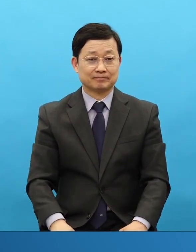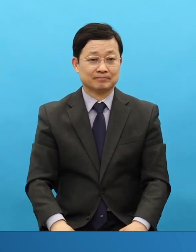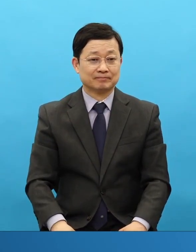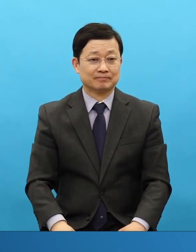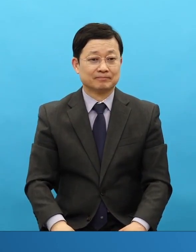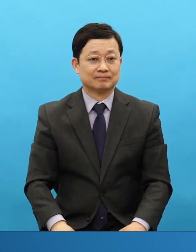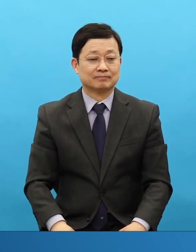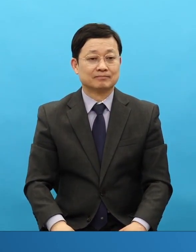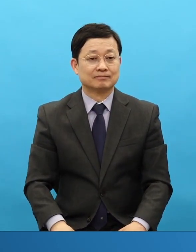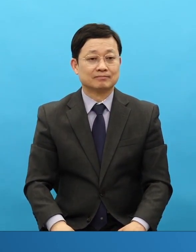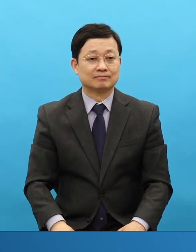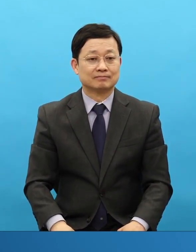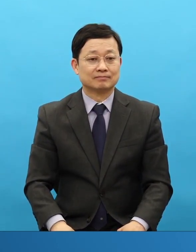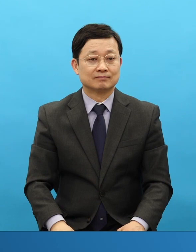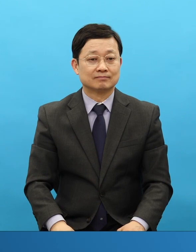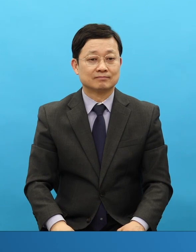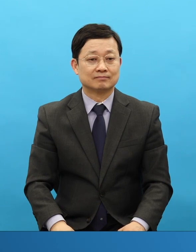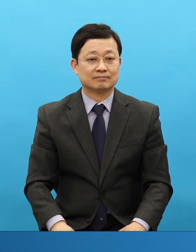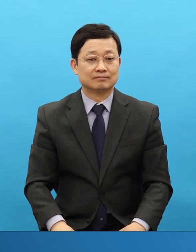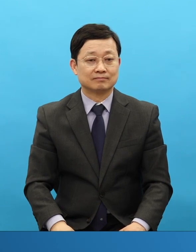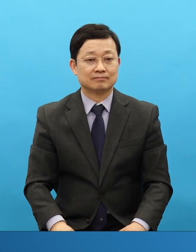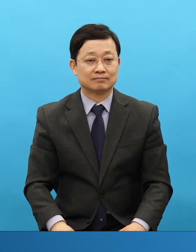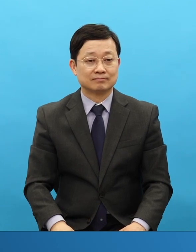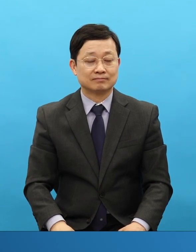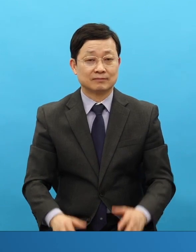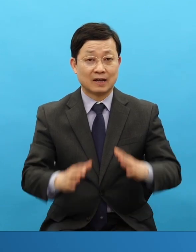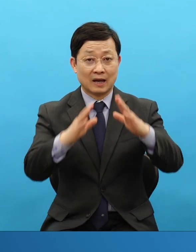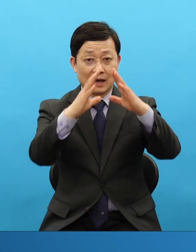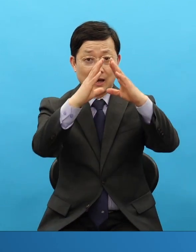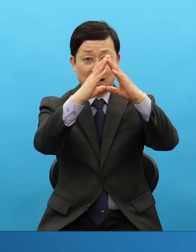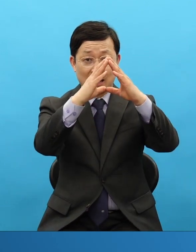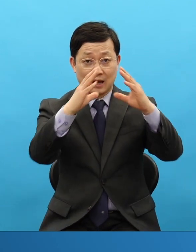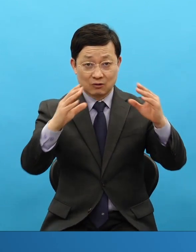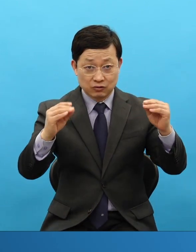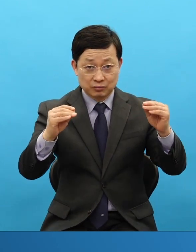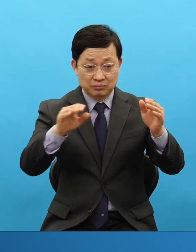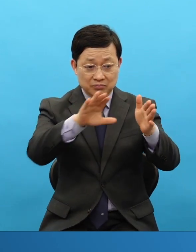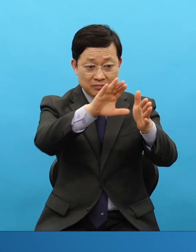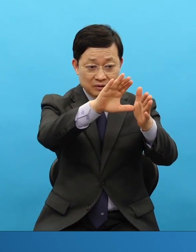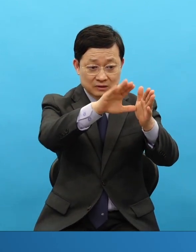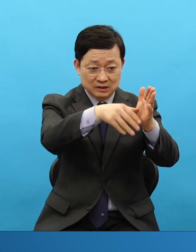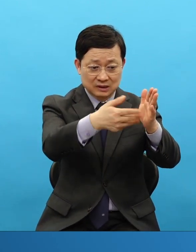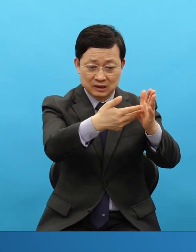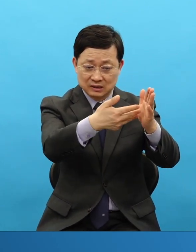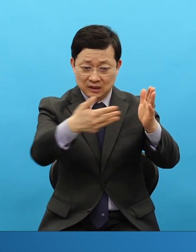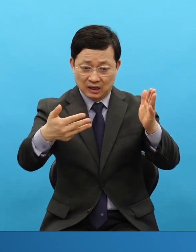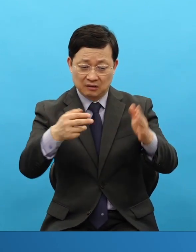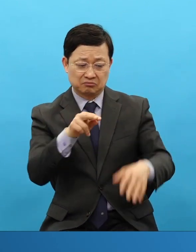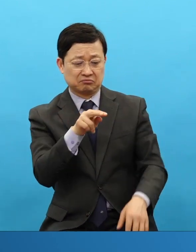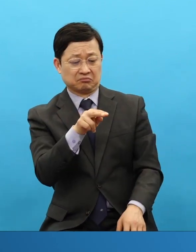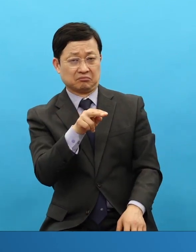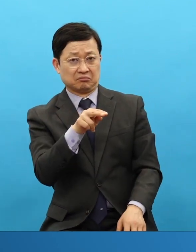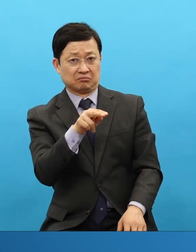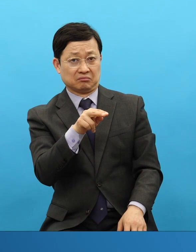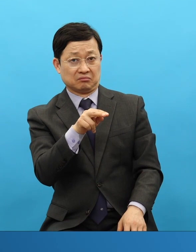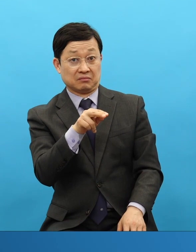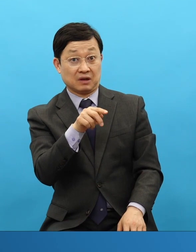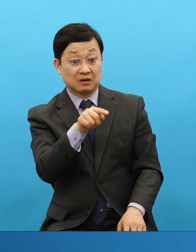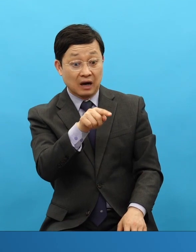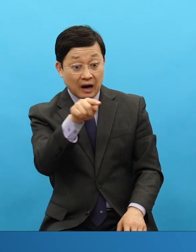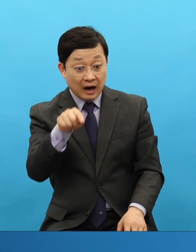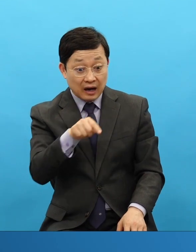us look at the age of the entirety, 애굽 시대입니다. the age of Egypt. 이거 아는